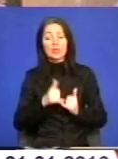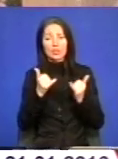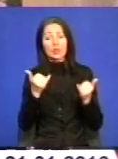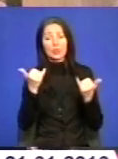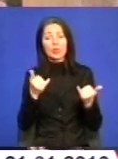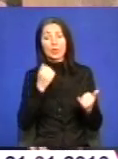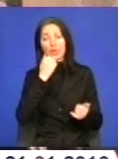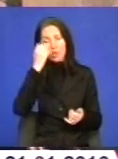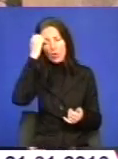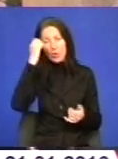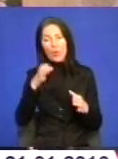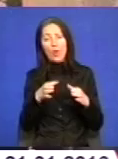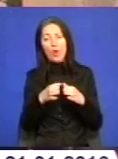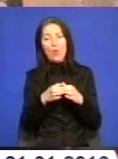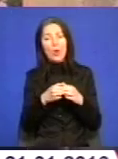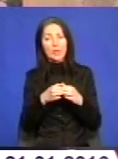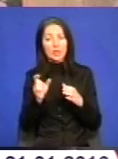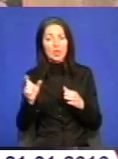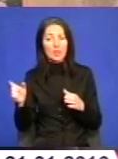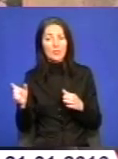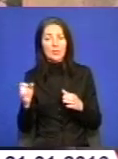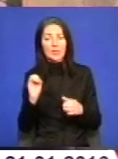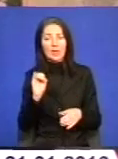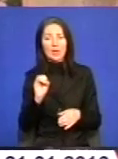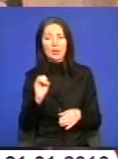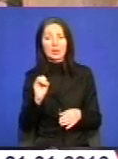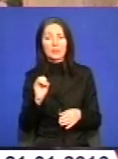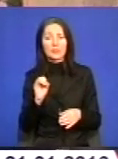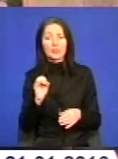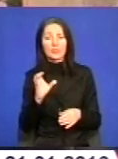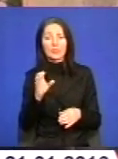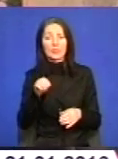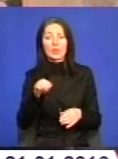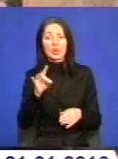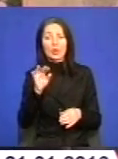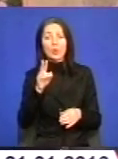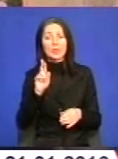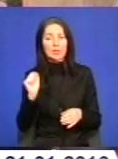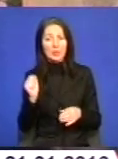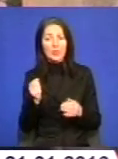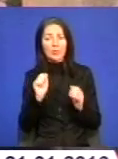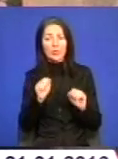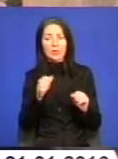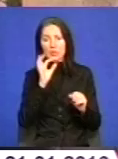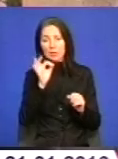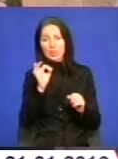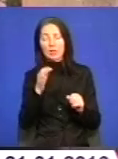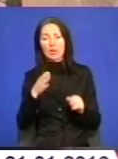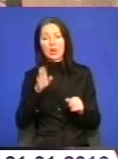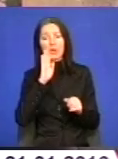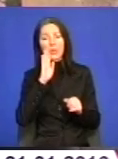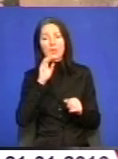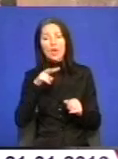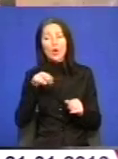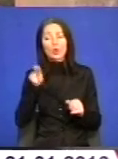дякуємо команді і строценням, якщо так можна сказати, тому що це і пані Людмила разом з